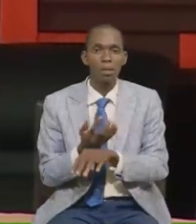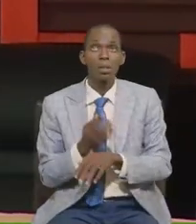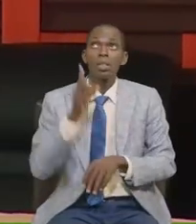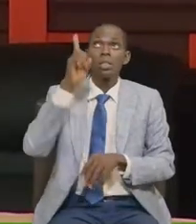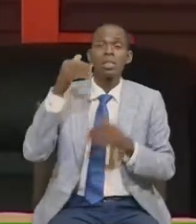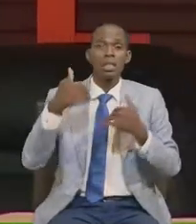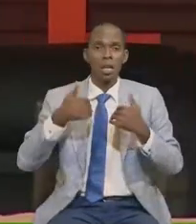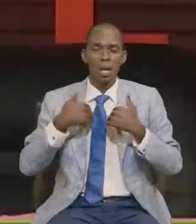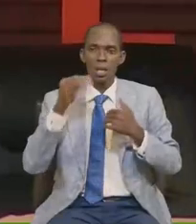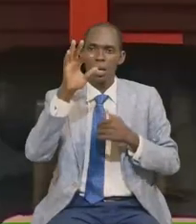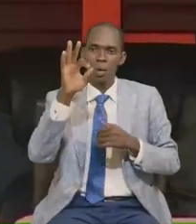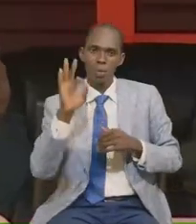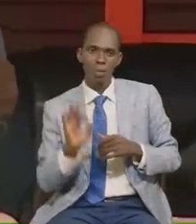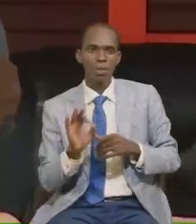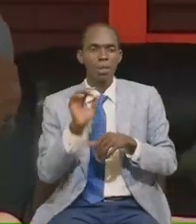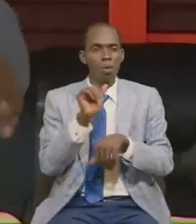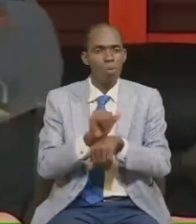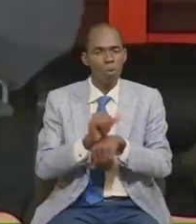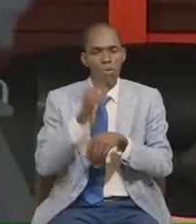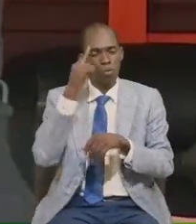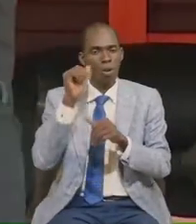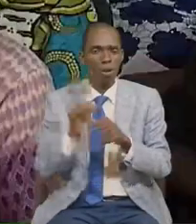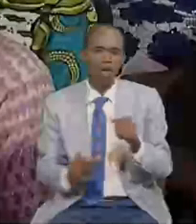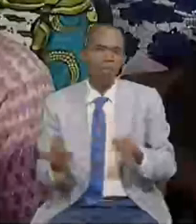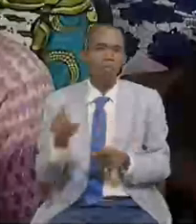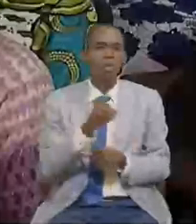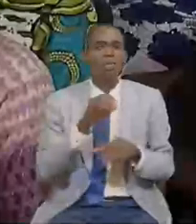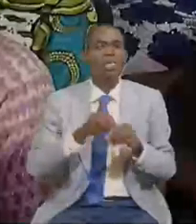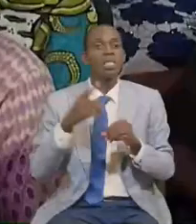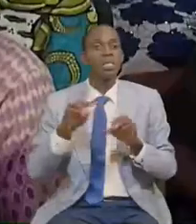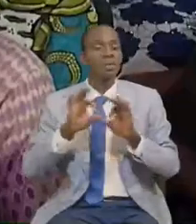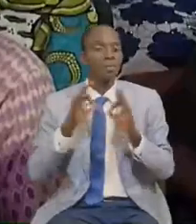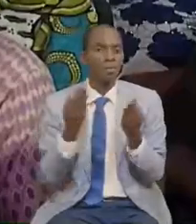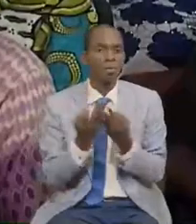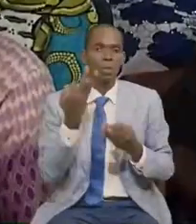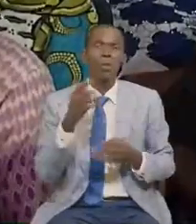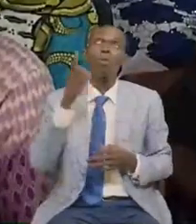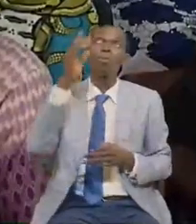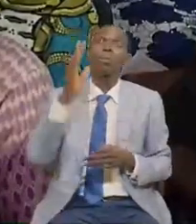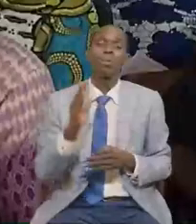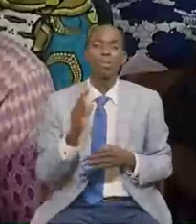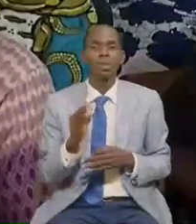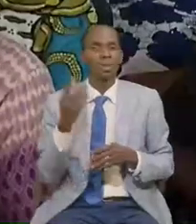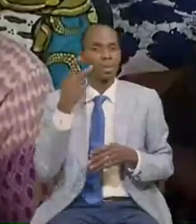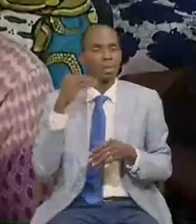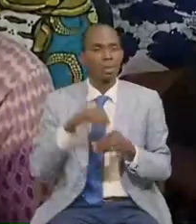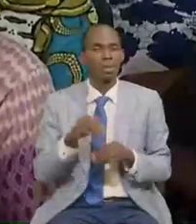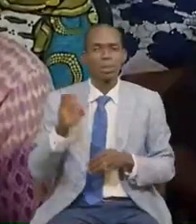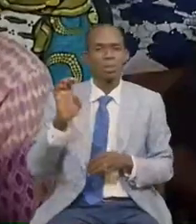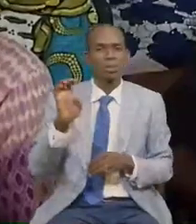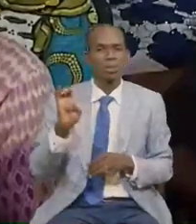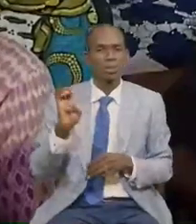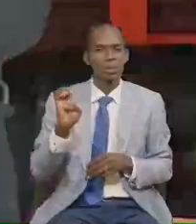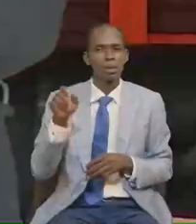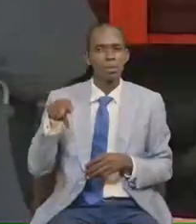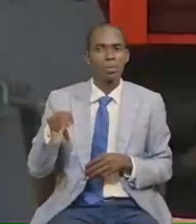travail pour tout le monde, dans la famille de Dieu. Voyons Éphésiens, au